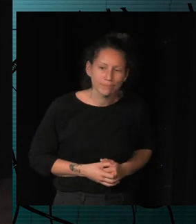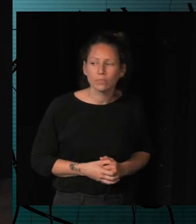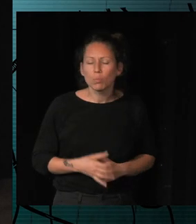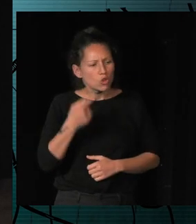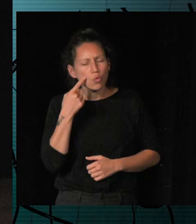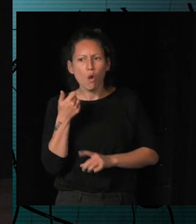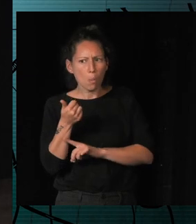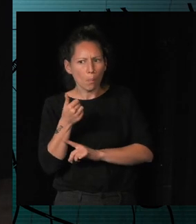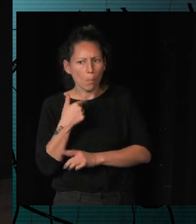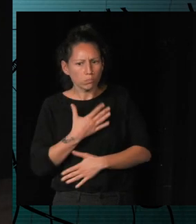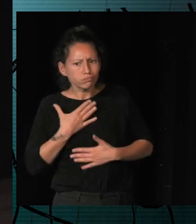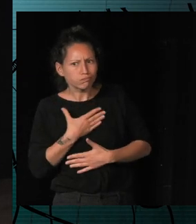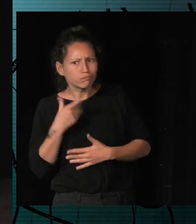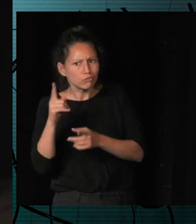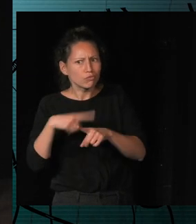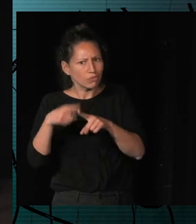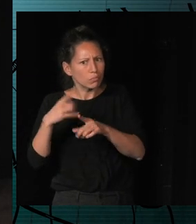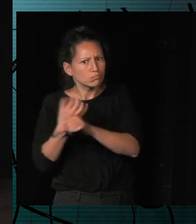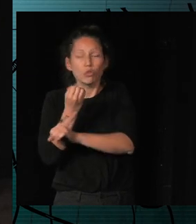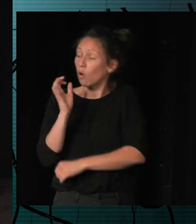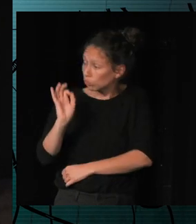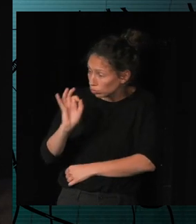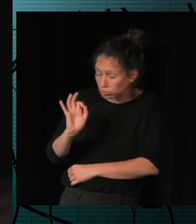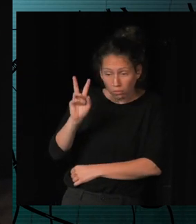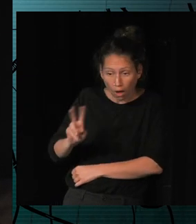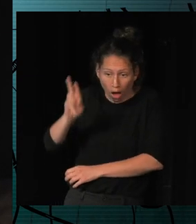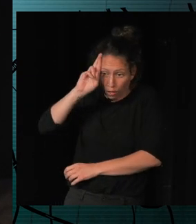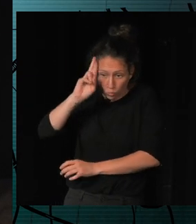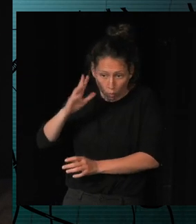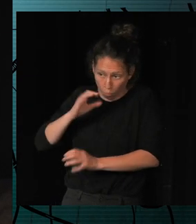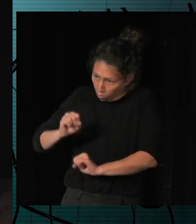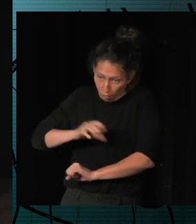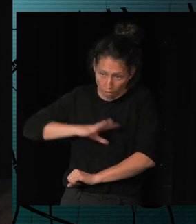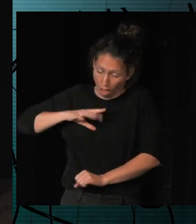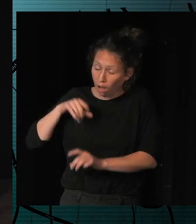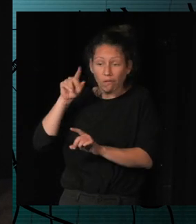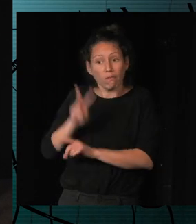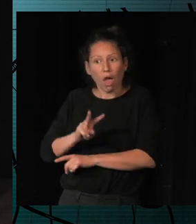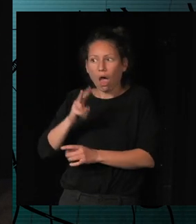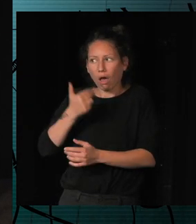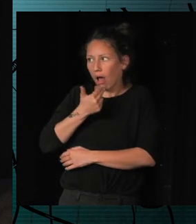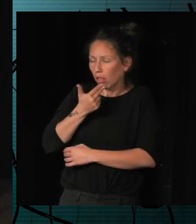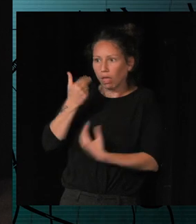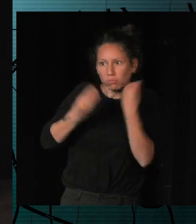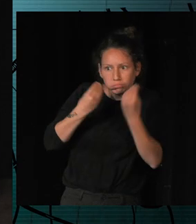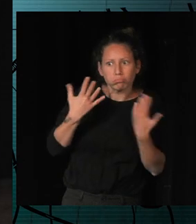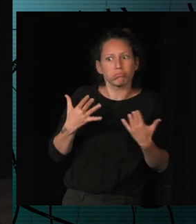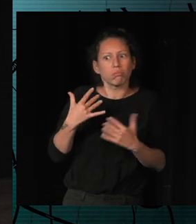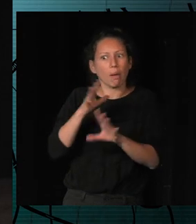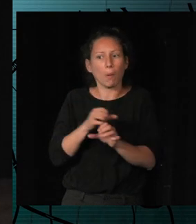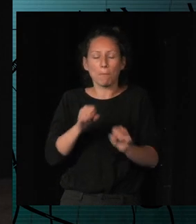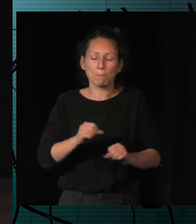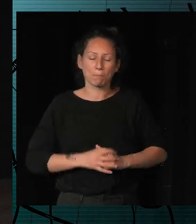film ah oui après il il a de quoi il a rien que sur les qualités esthétiques je trouve qu'il a encore des choses qui sont rem euh